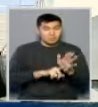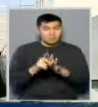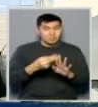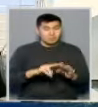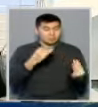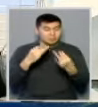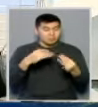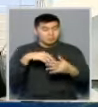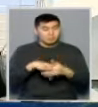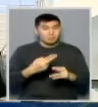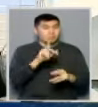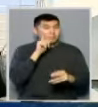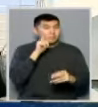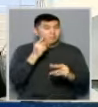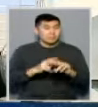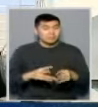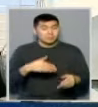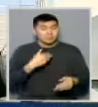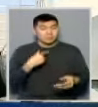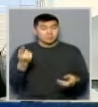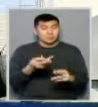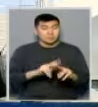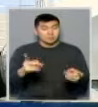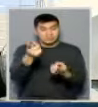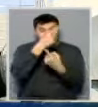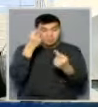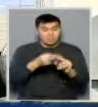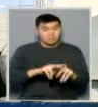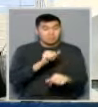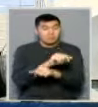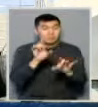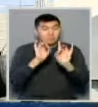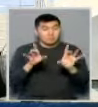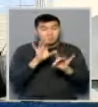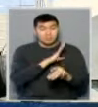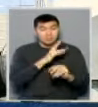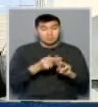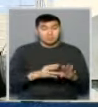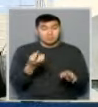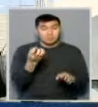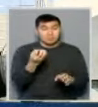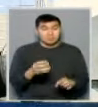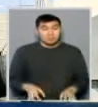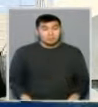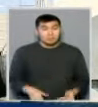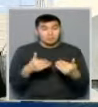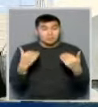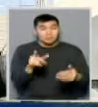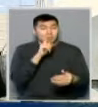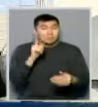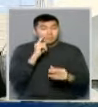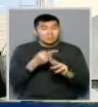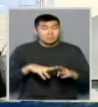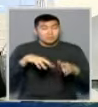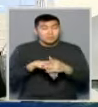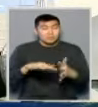жөнінде жалпылама жастарға пайдалы ақпараттарға тоқталып өтті. Және де қазіргі жастардың,